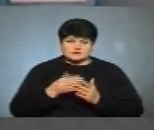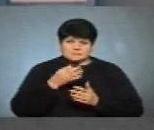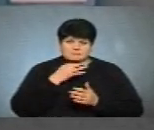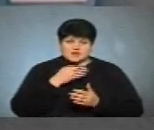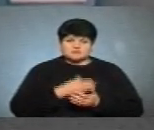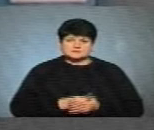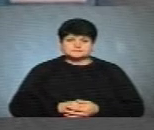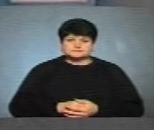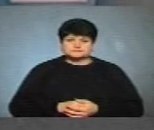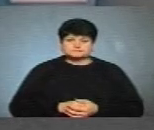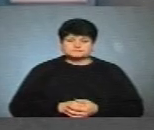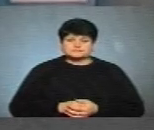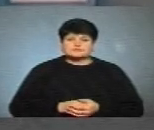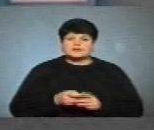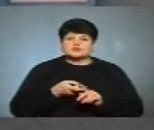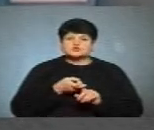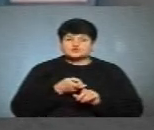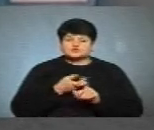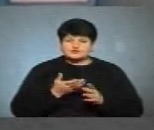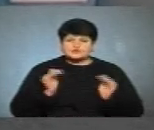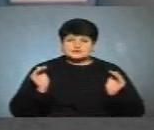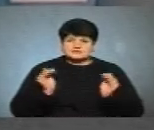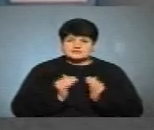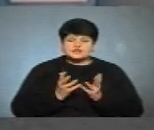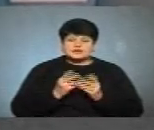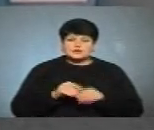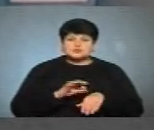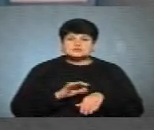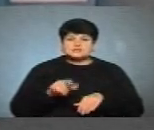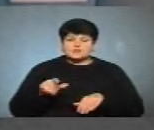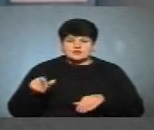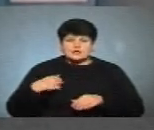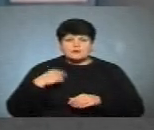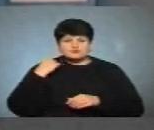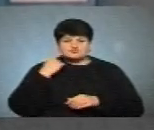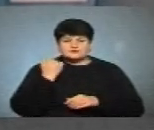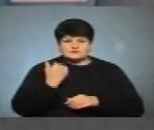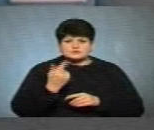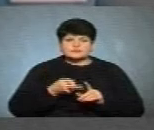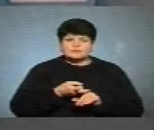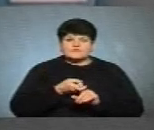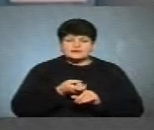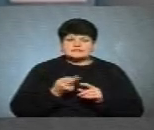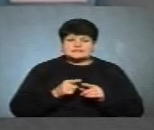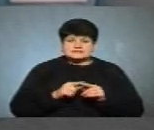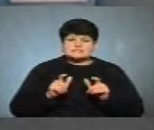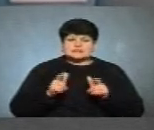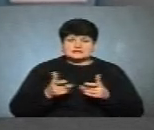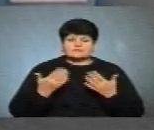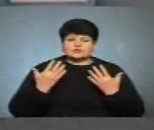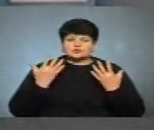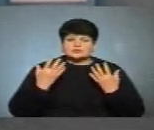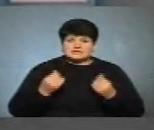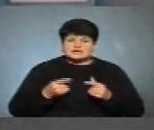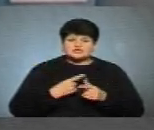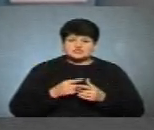препарат. Стосовно зниження кількості хворих, я вже почула від вас, що ви це пов'язуєте із карантином вихідного дня.